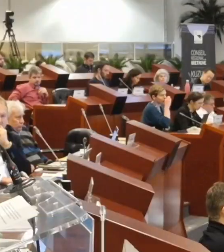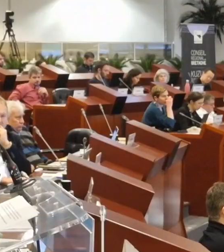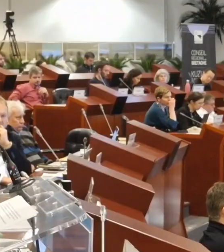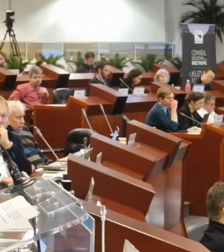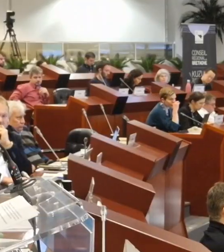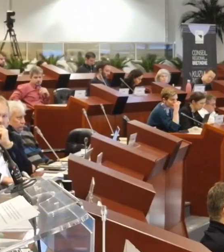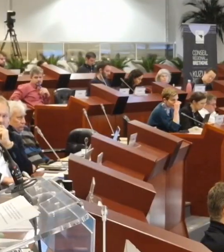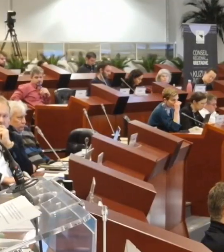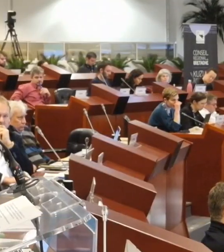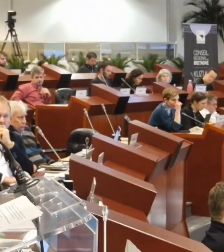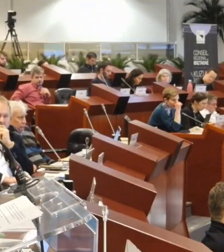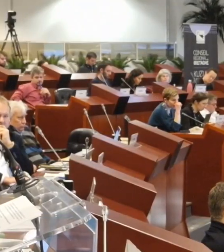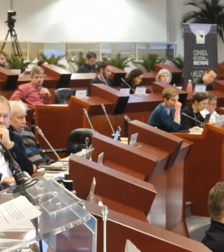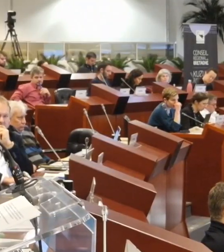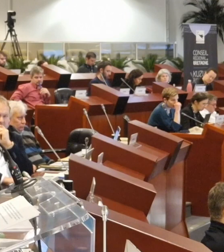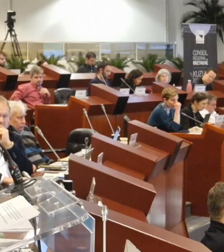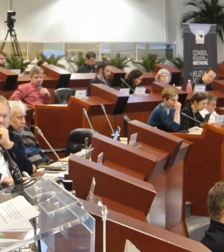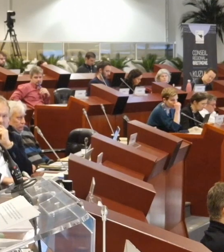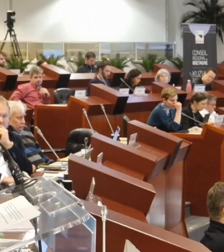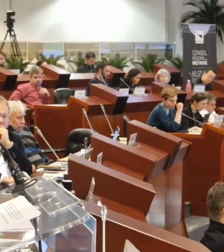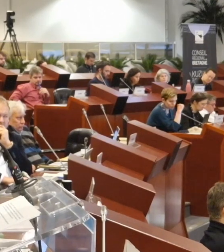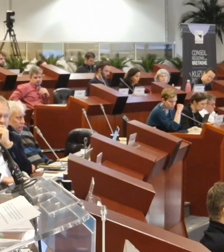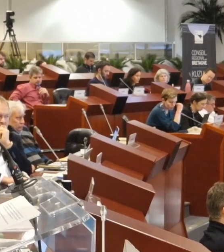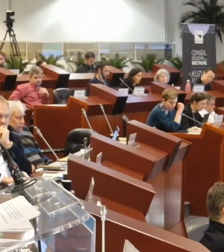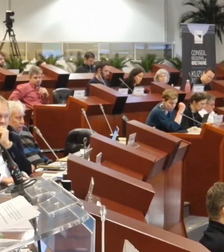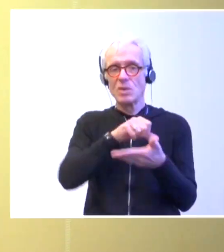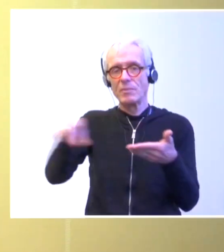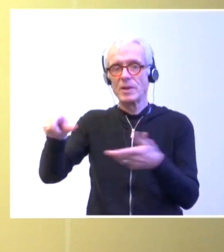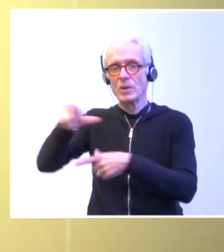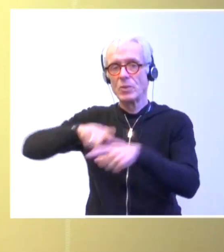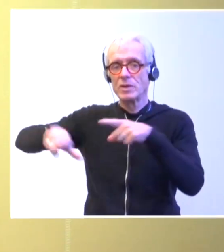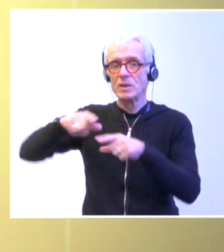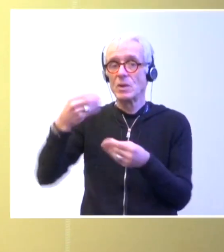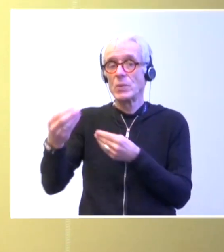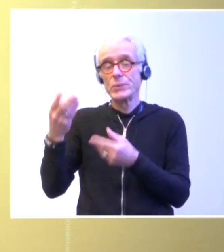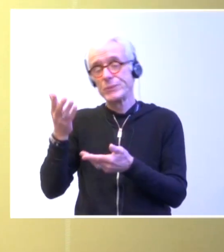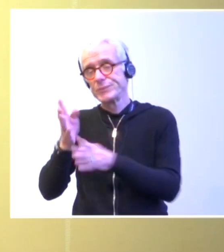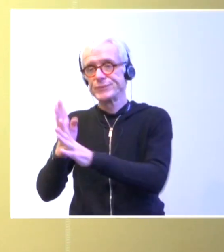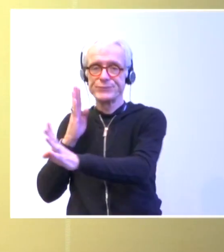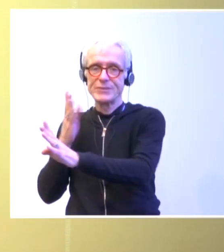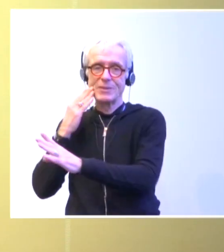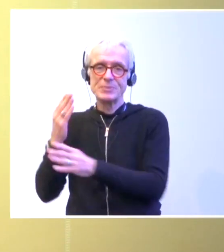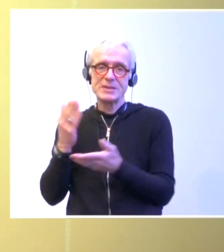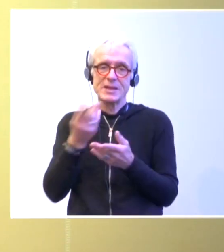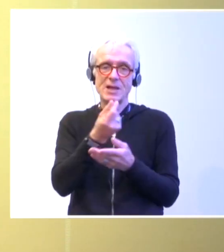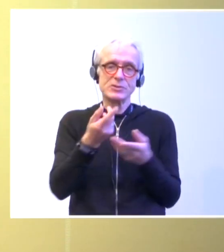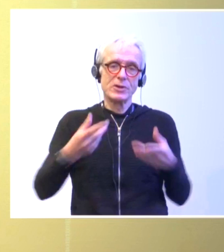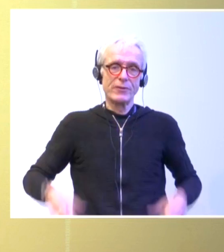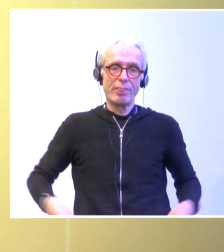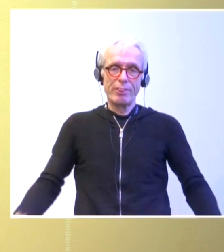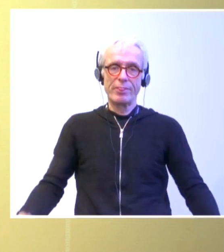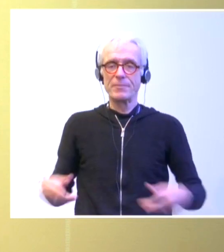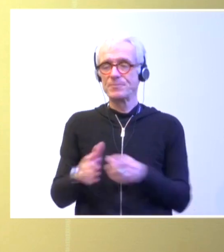famille, un peu ouvrant les fortunes. Pour les plus aisés, leur loyer est payé, pour les autres, ils font la queue. Cette solidarité familiale,